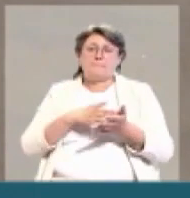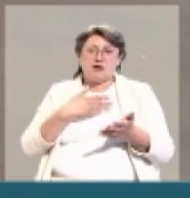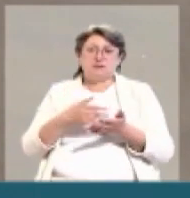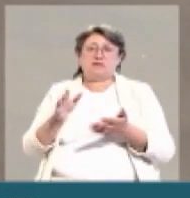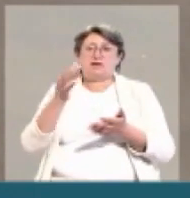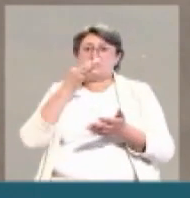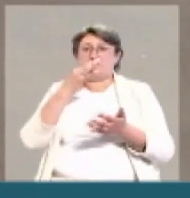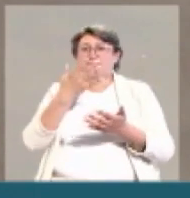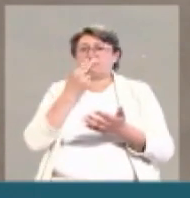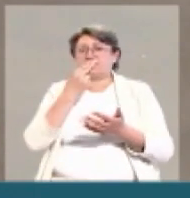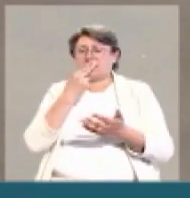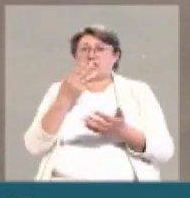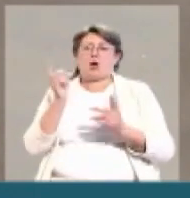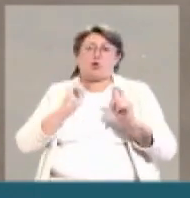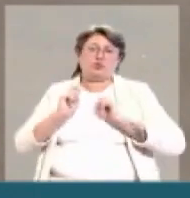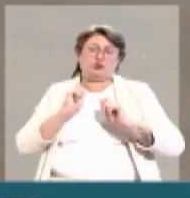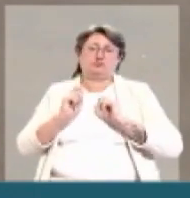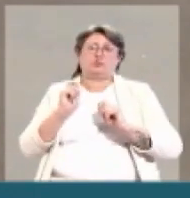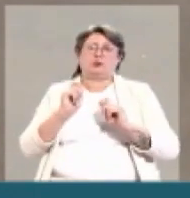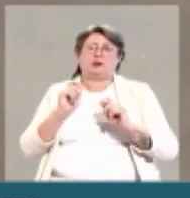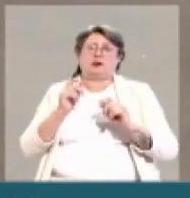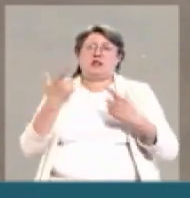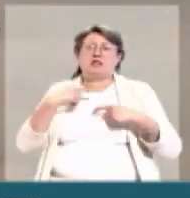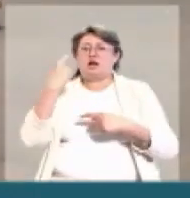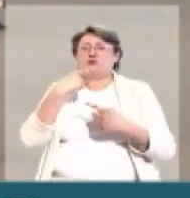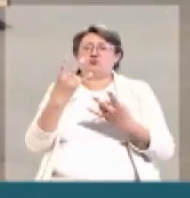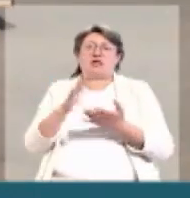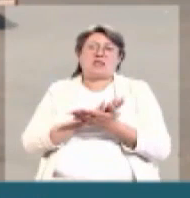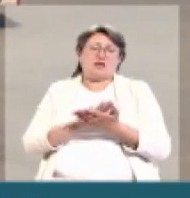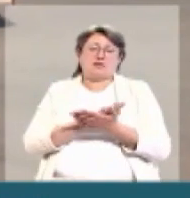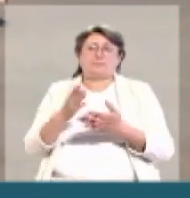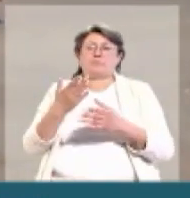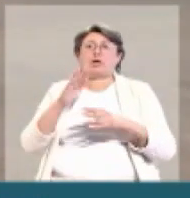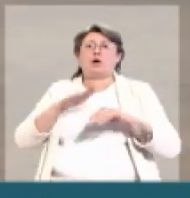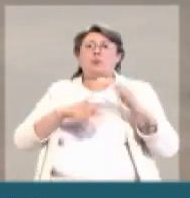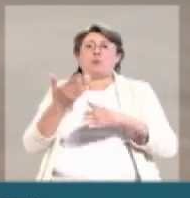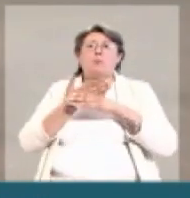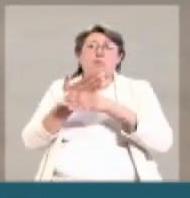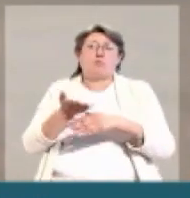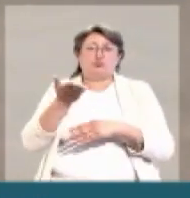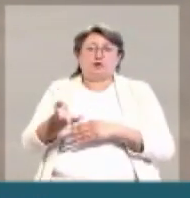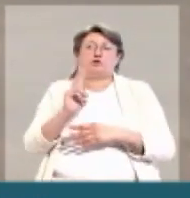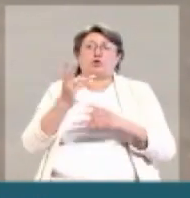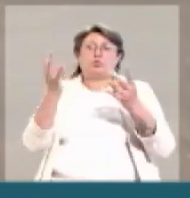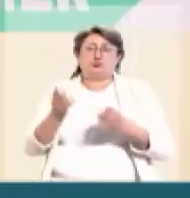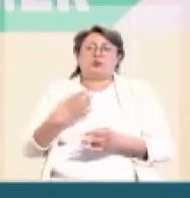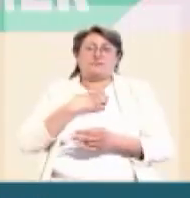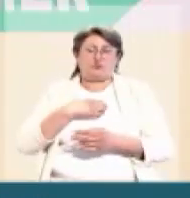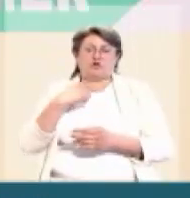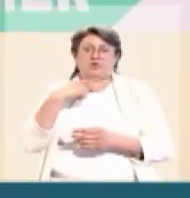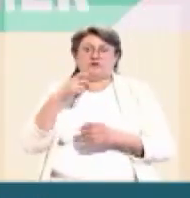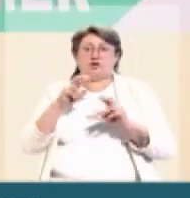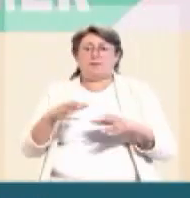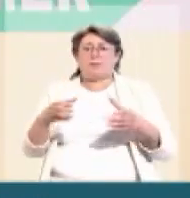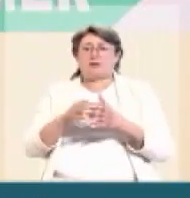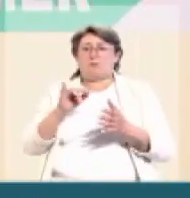масло, продукты питания, одежда, предметы гигиены. Протянуть руку помощи тем, кто в ней особенно нуждается, важно, отмечают